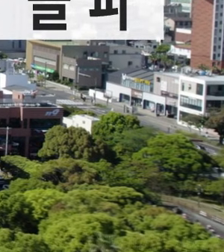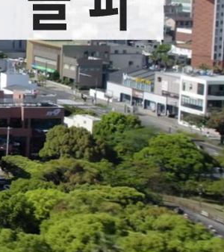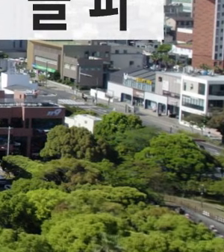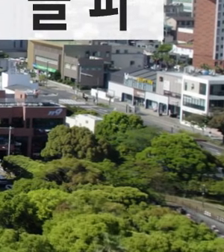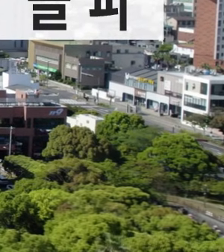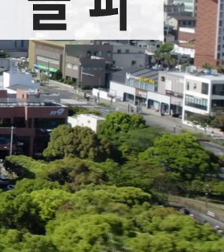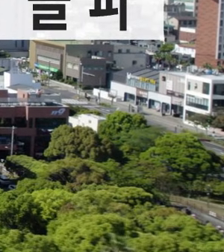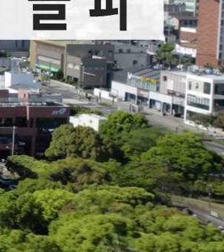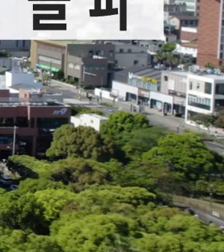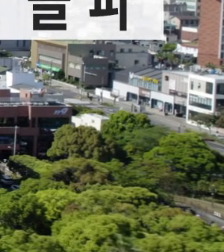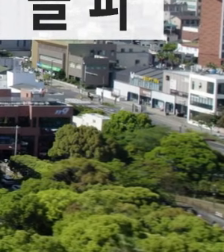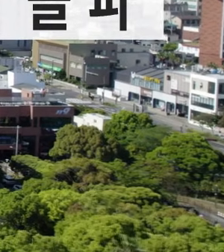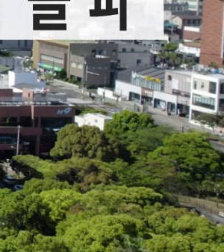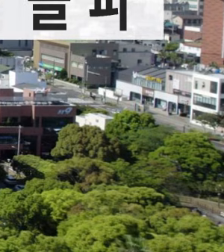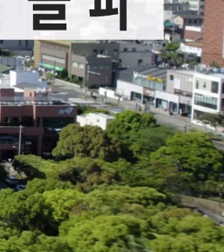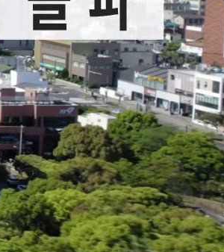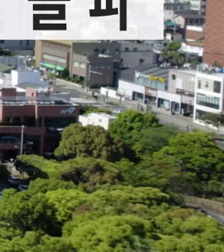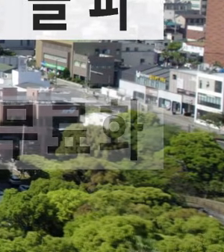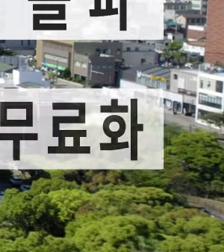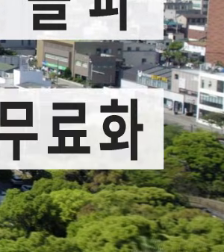돌파했습니다.